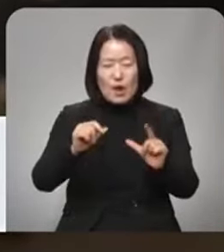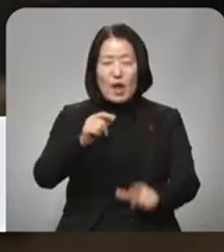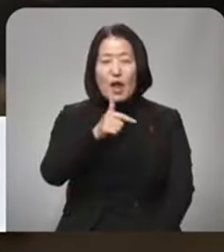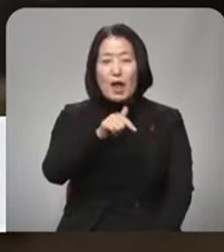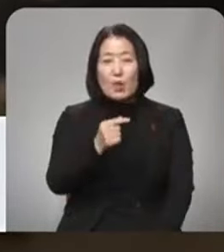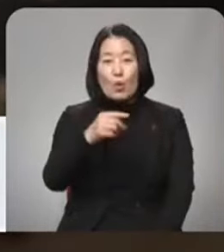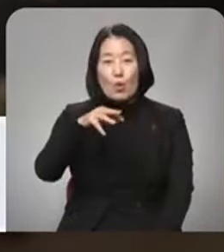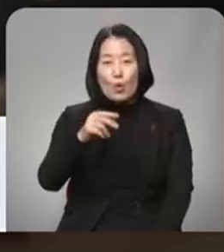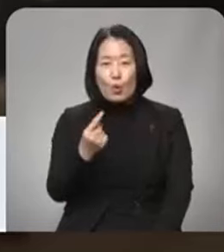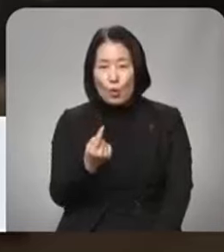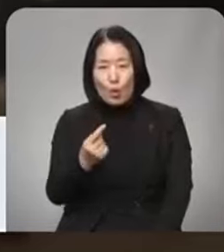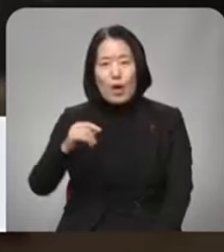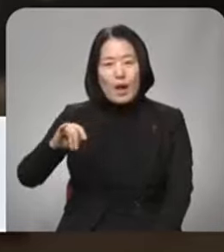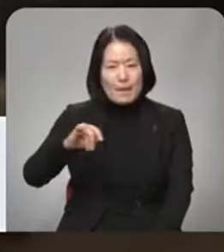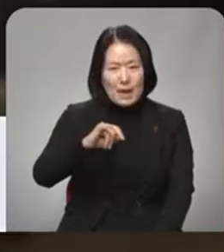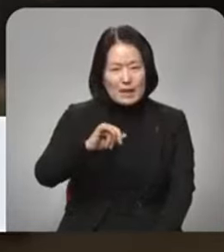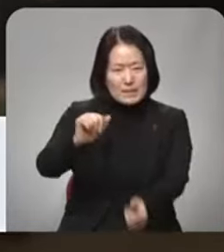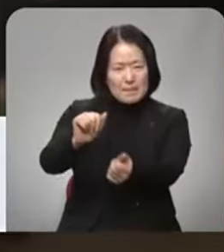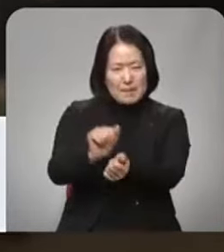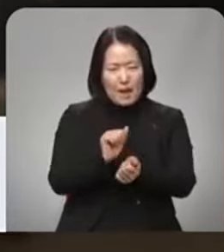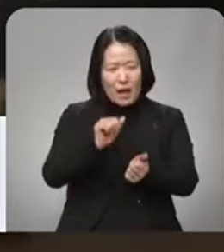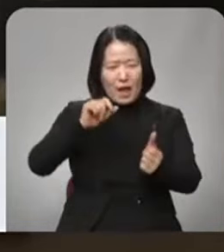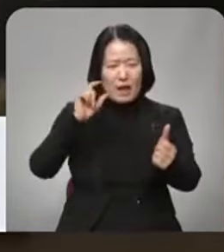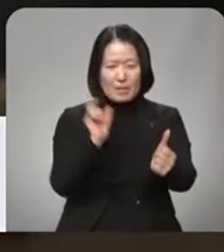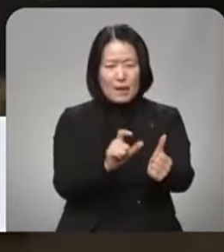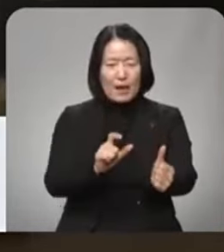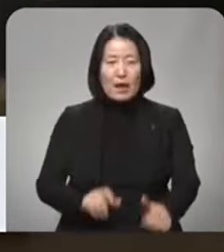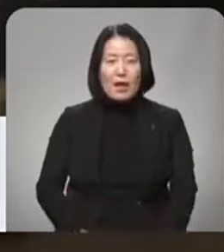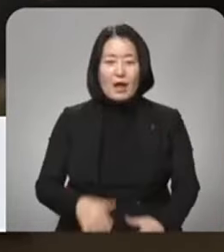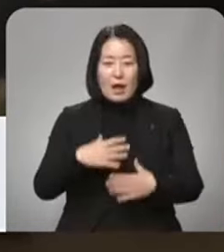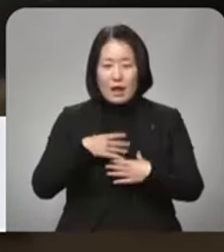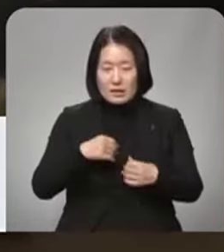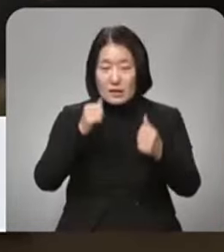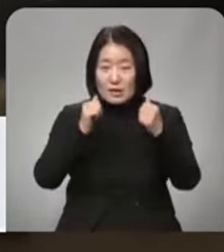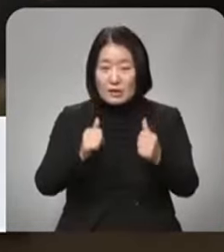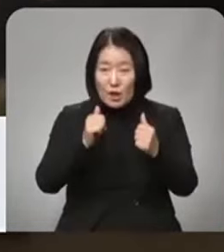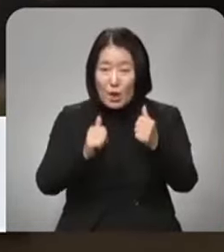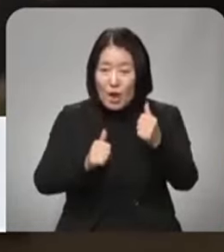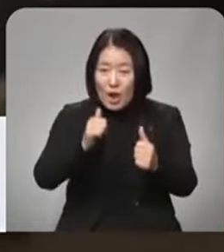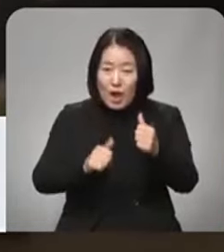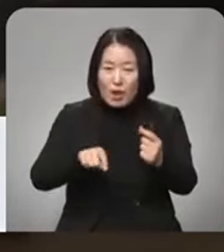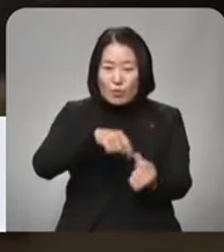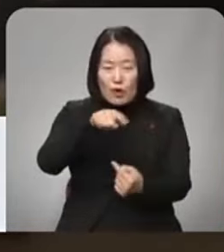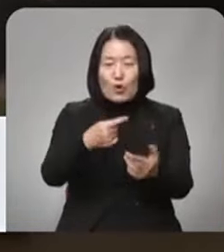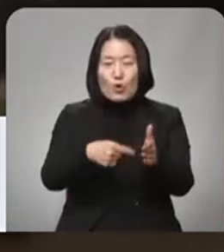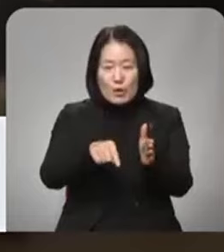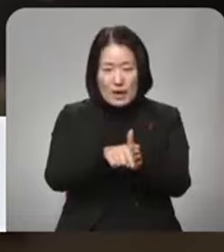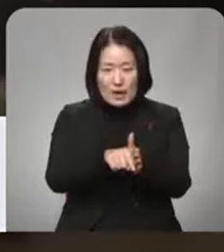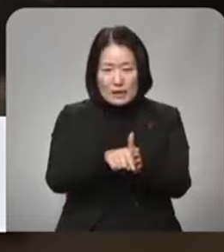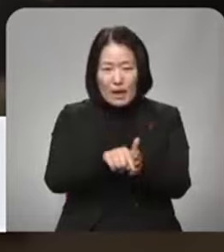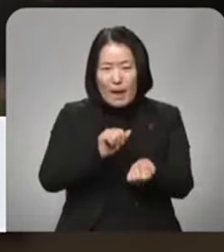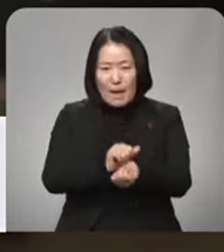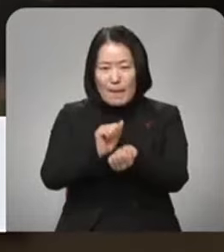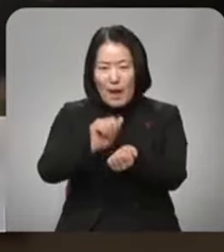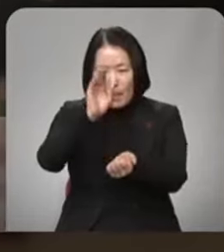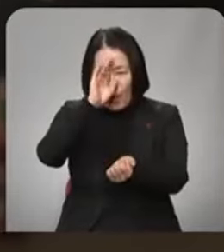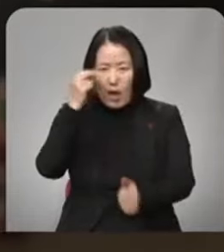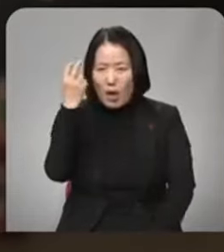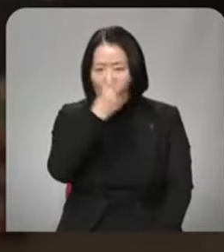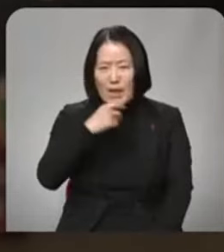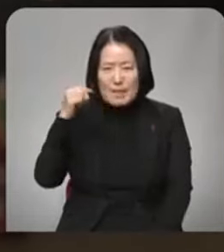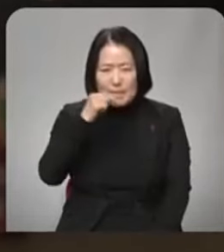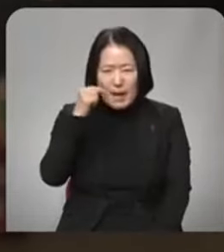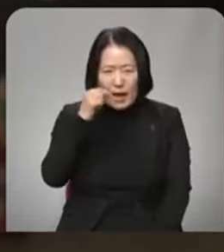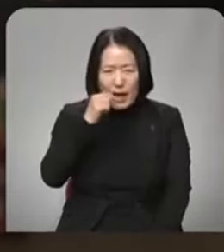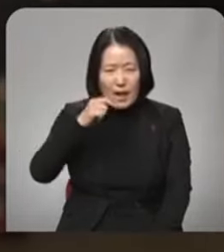받았습니다. 대회조직위원회는 안전한 대회 운영을 위해 노로바이러스 등 감염병 관리를 더욱 강화한다는 방침입니다. 주윤주